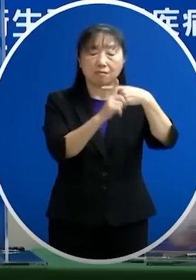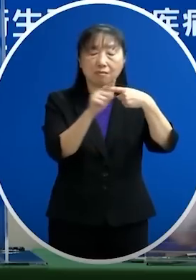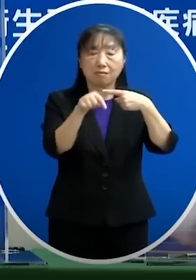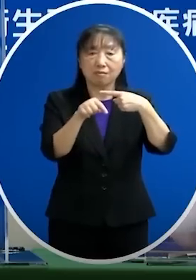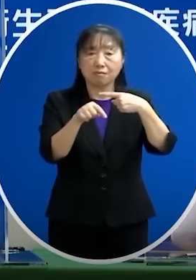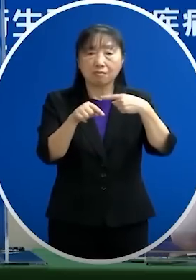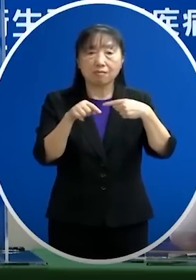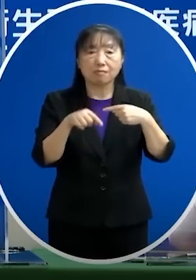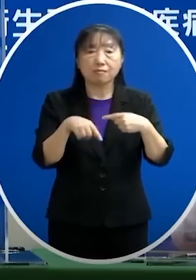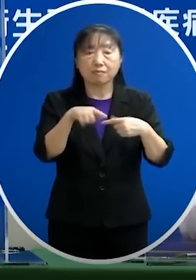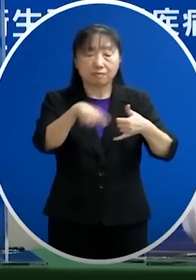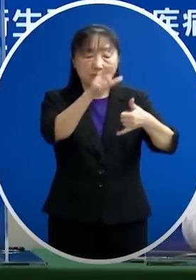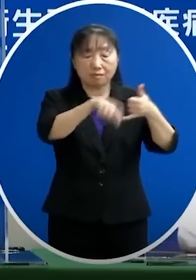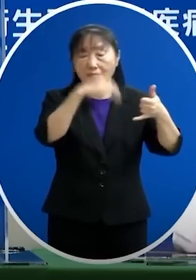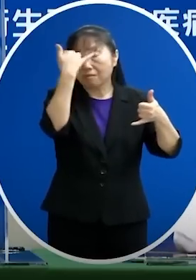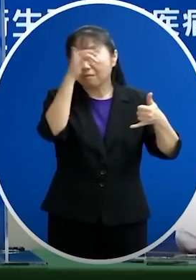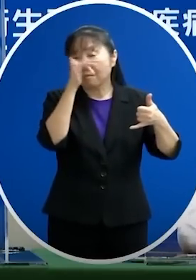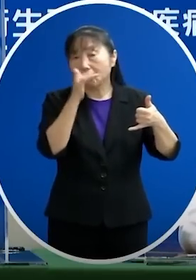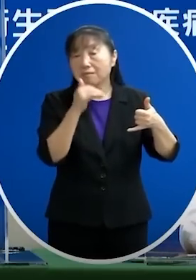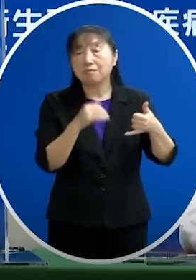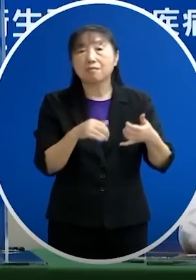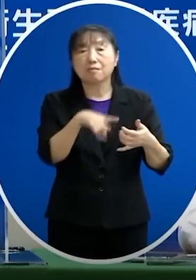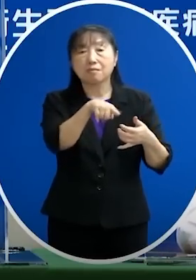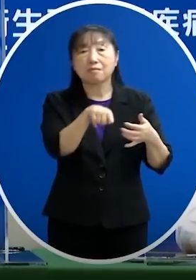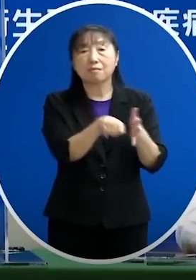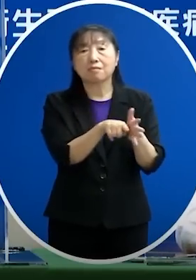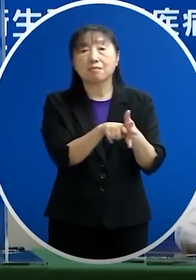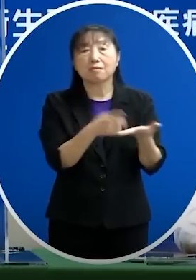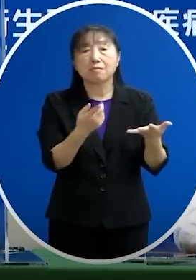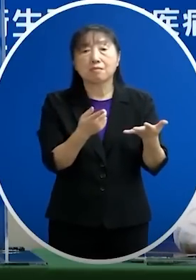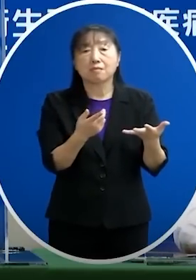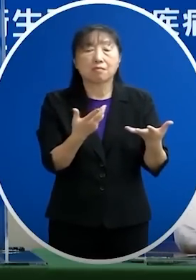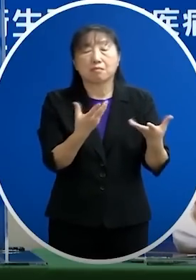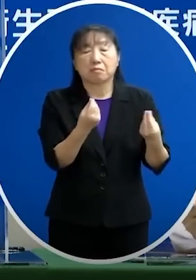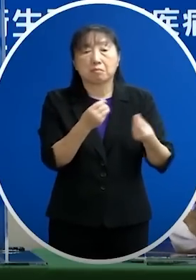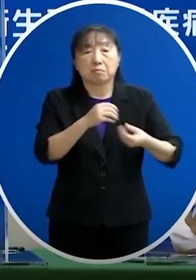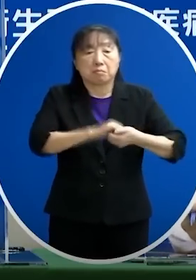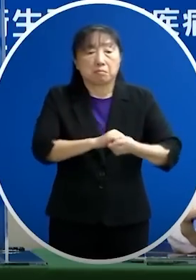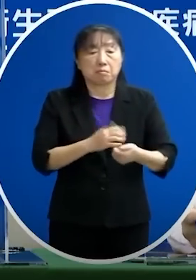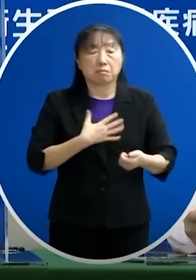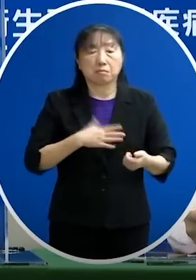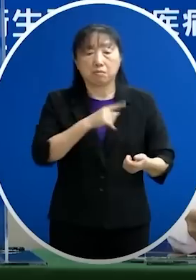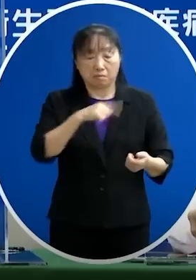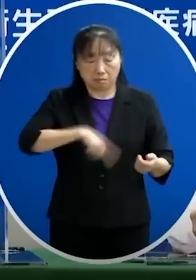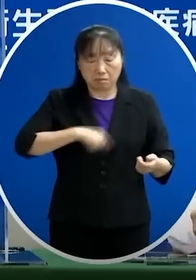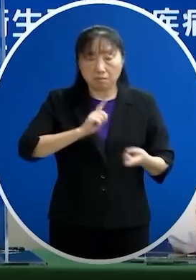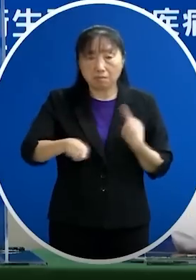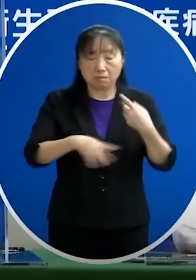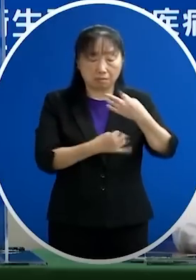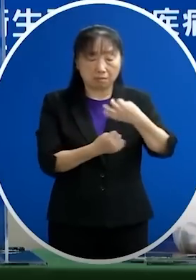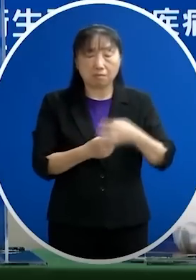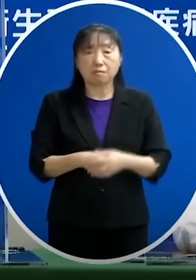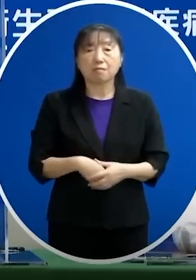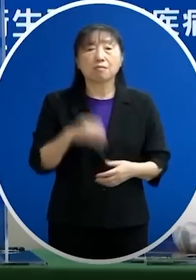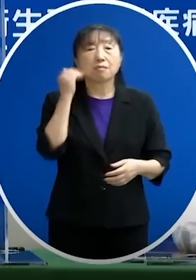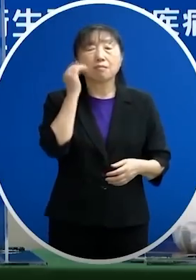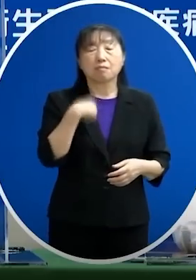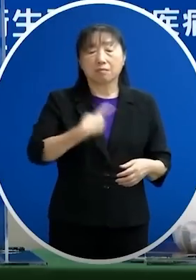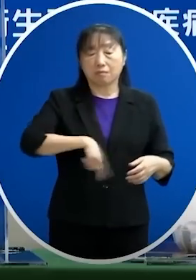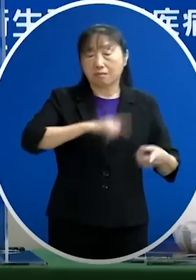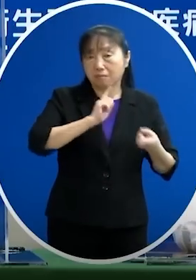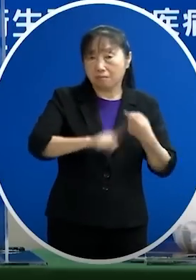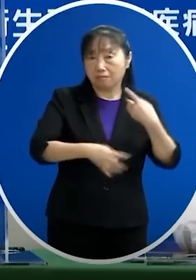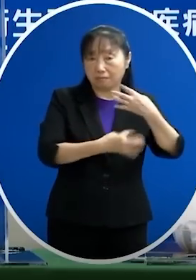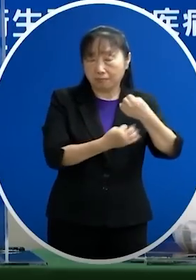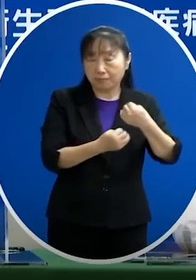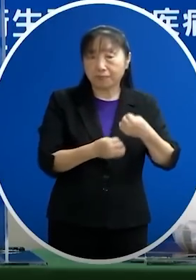指的是说没有症状者因为他没有那个特别的一个发病日。在具发病日或裁剪阳